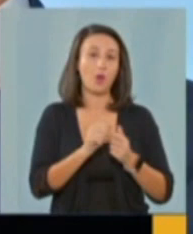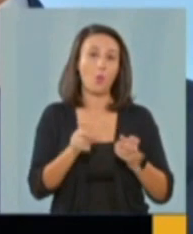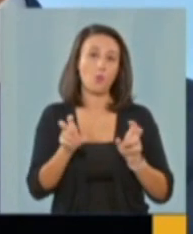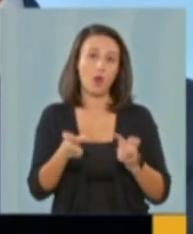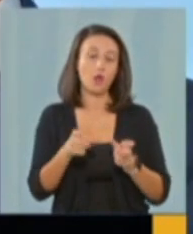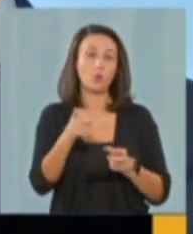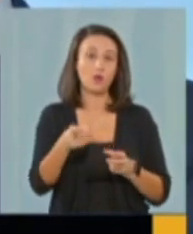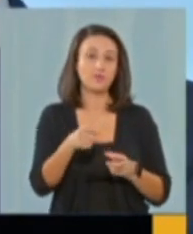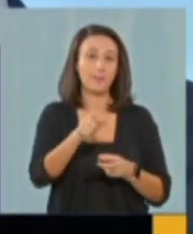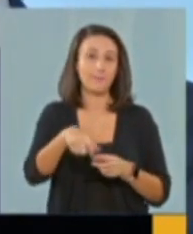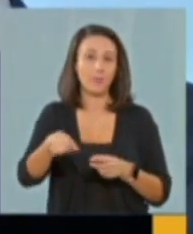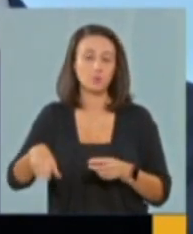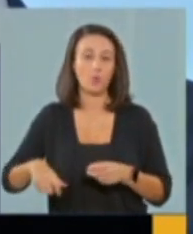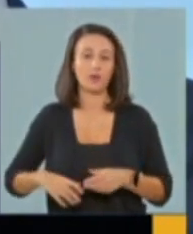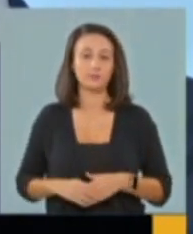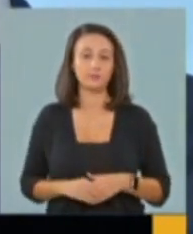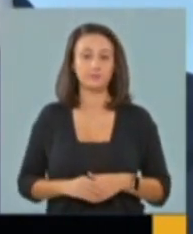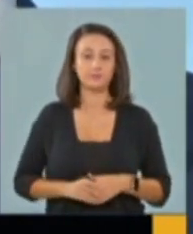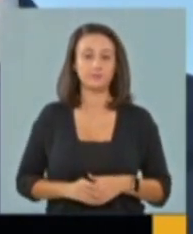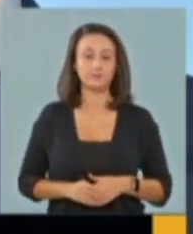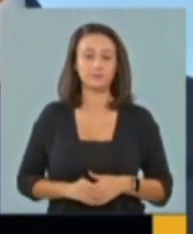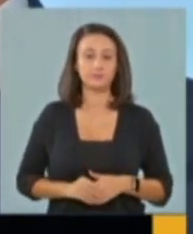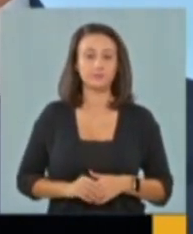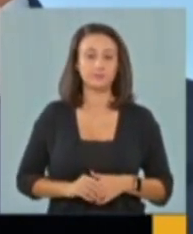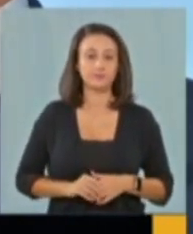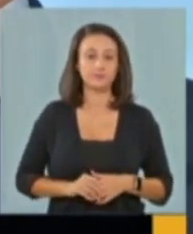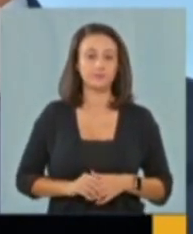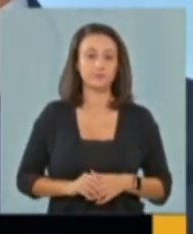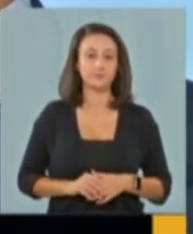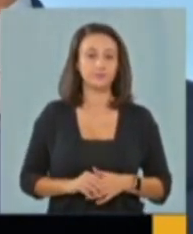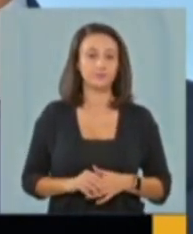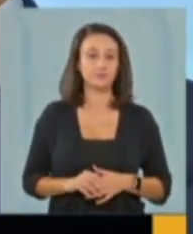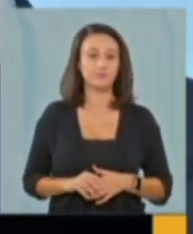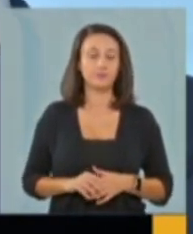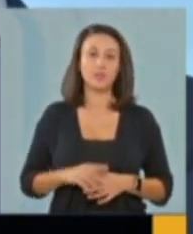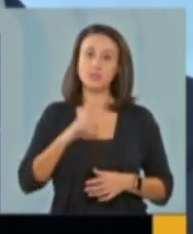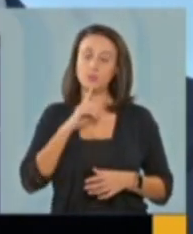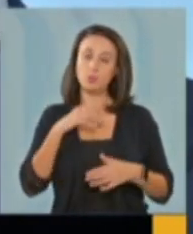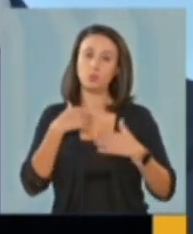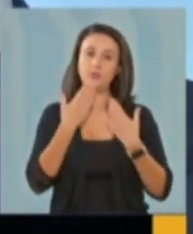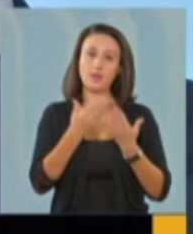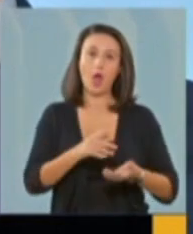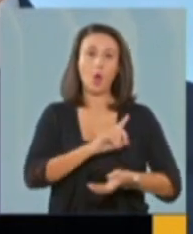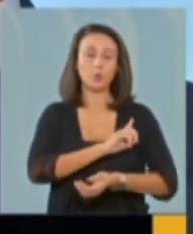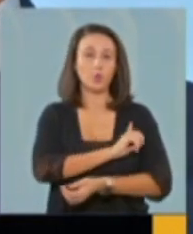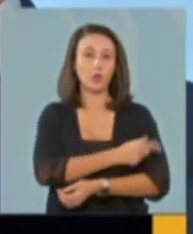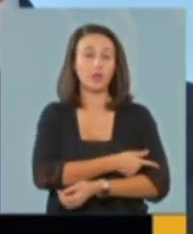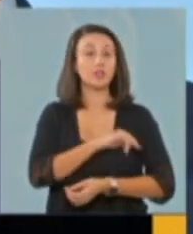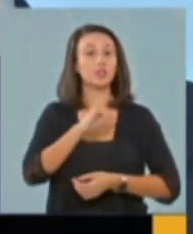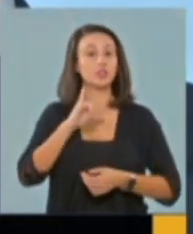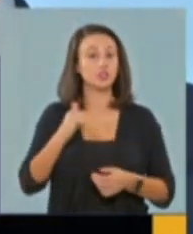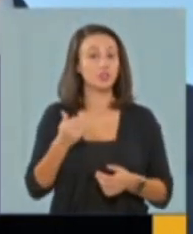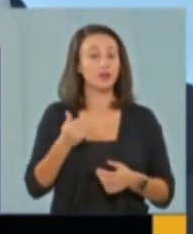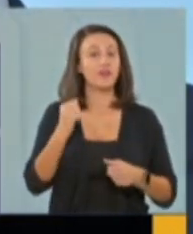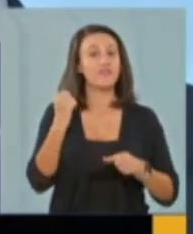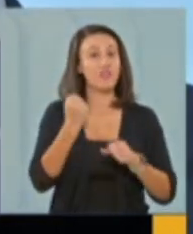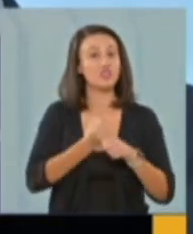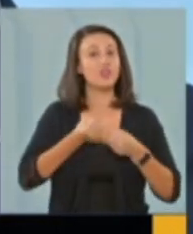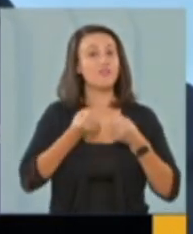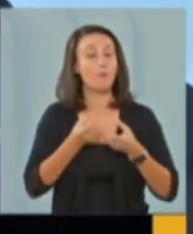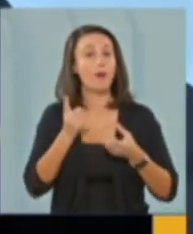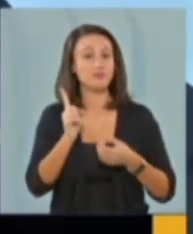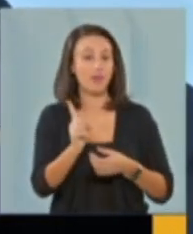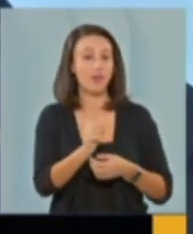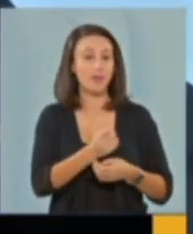un astfel de personaj nu face decât să îi dai suplimentar o autoritate și ca și faci ca informațiile